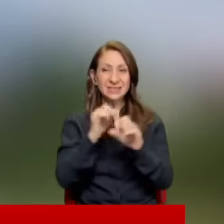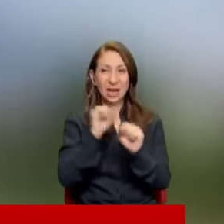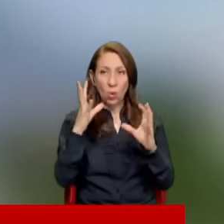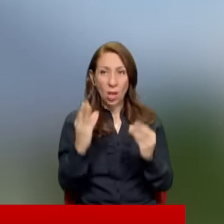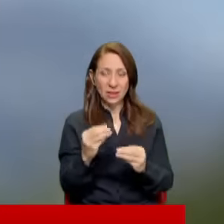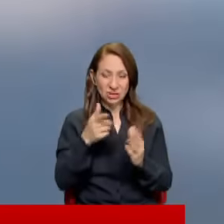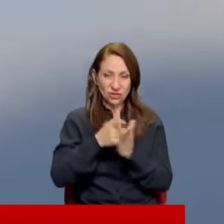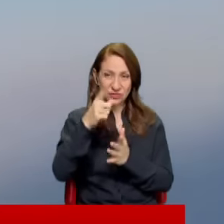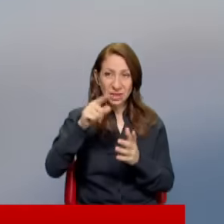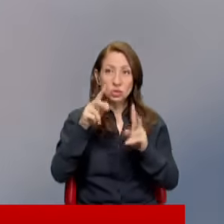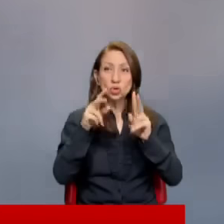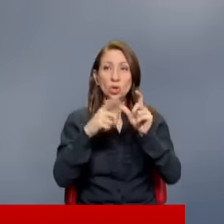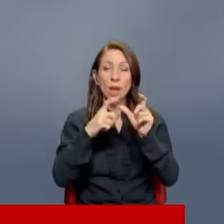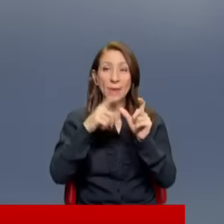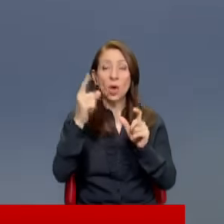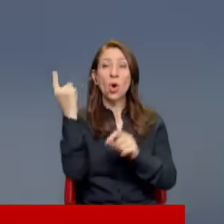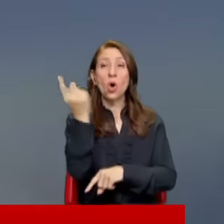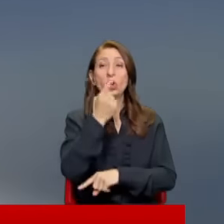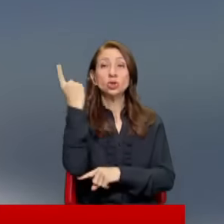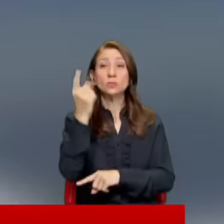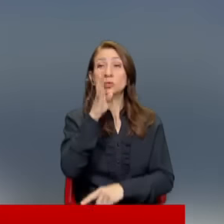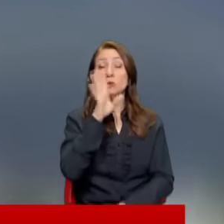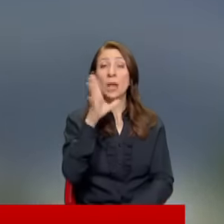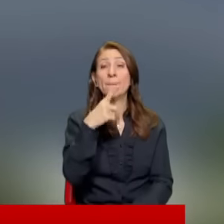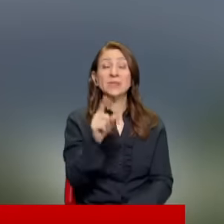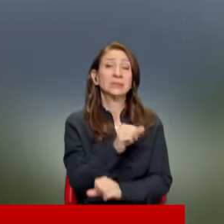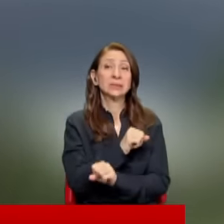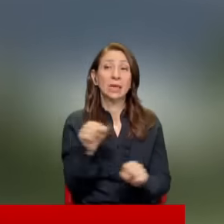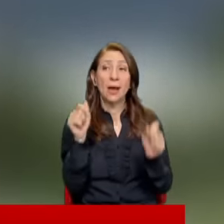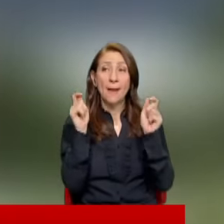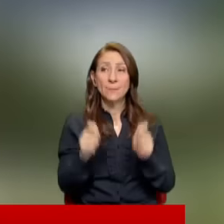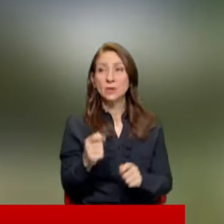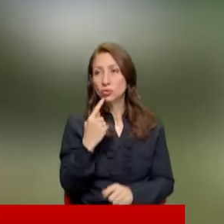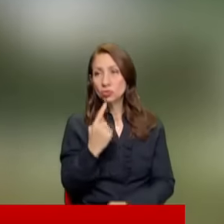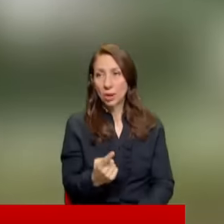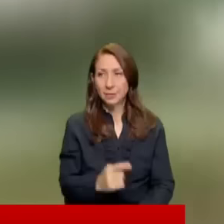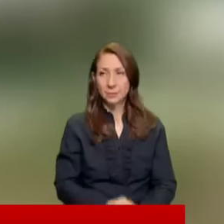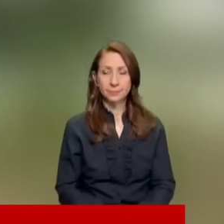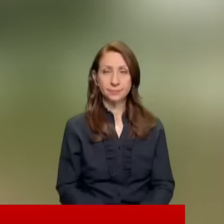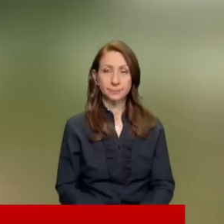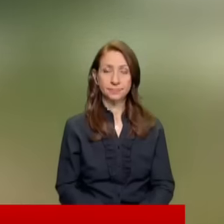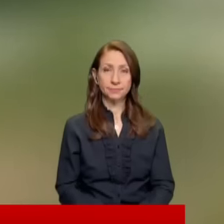üreticilerden Süleyman metli hortumun 450.000 liral hasara yol aştığını